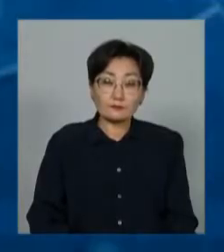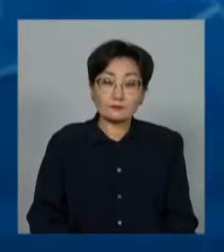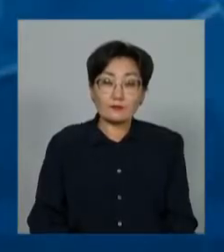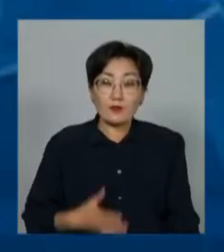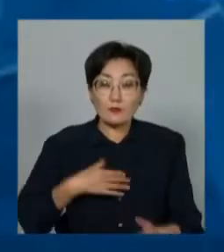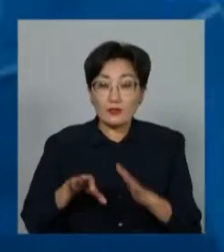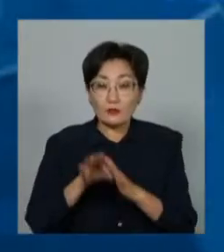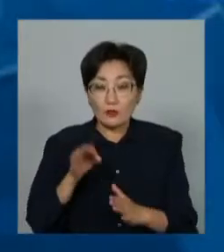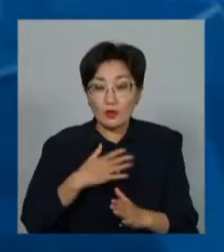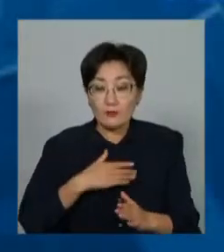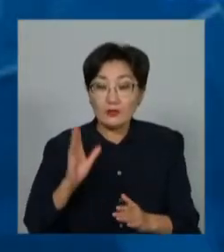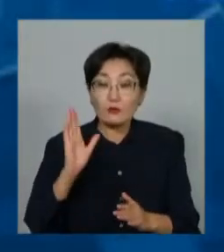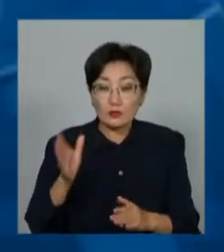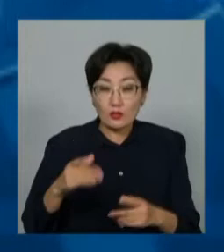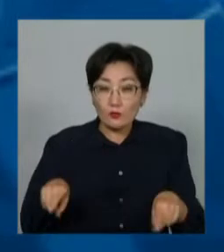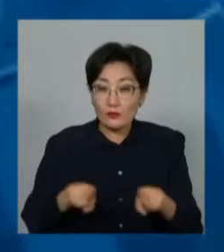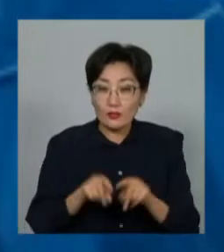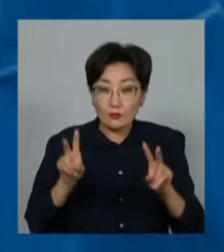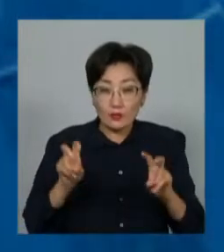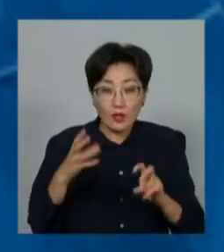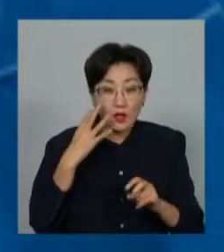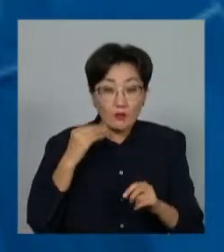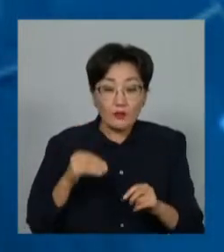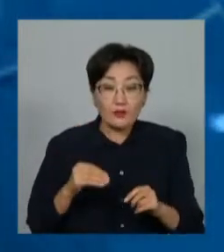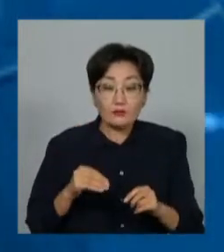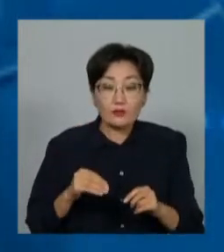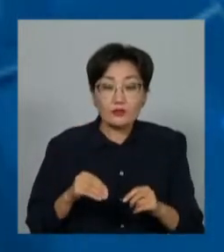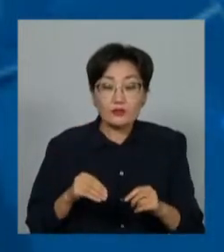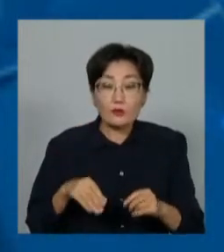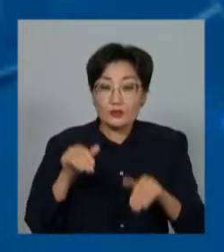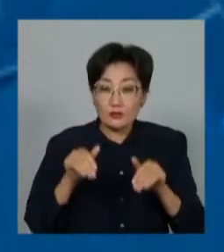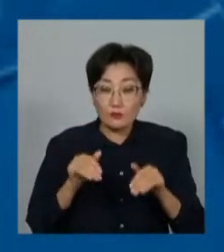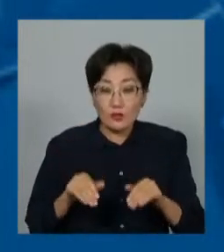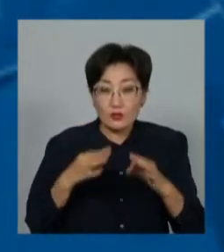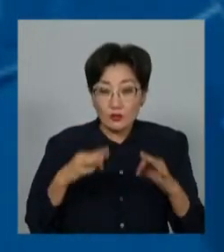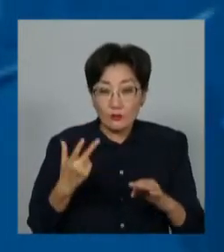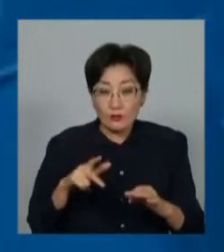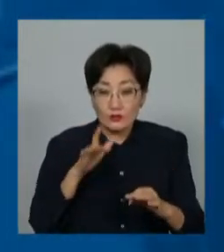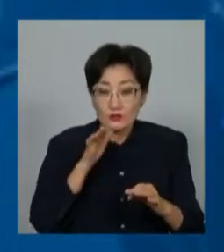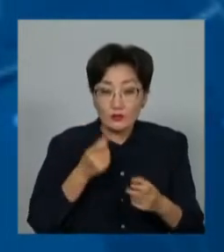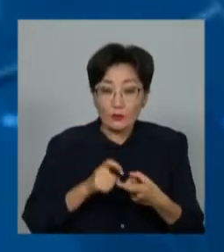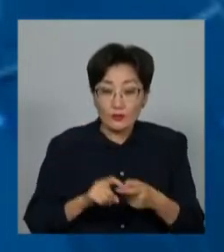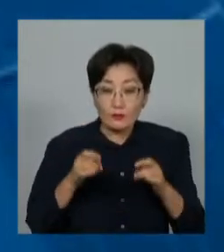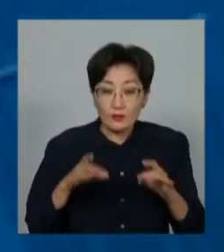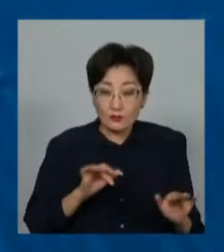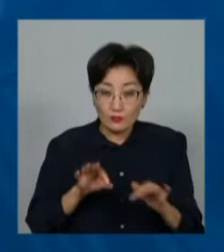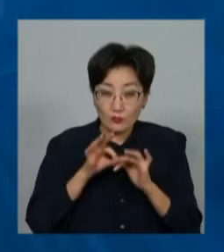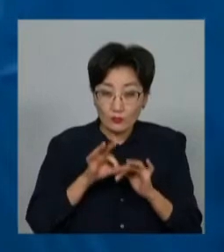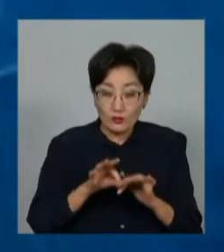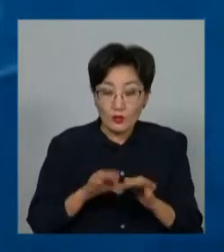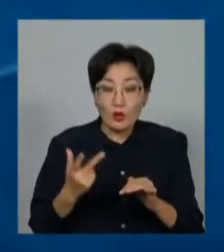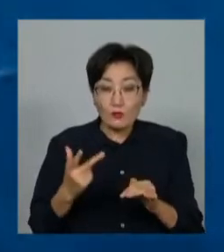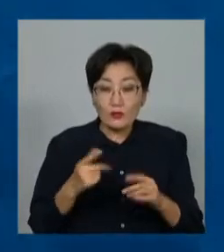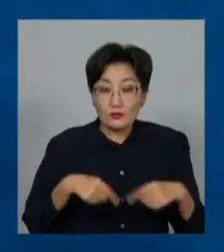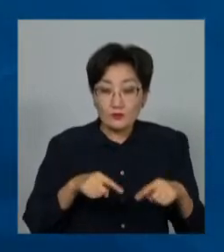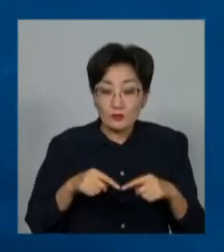Менің таңдауым, менің болашағым. Дәл осындай атаумен Алматы автомеханикалық колледжінде тәуелсіздіктің 30 жылдығына орай мерекелік шара өткізілді. Үш